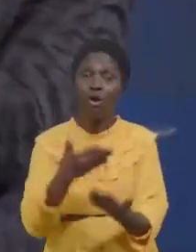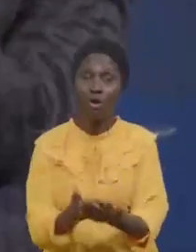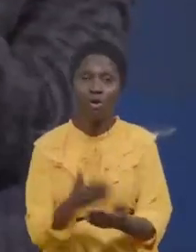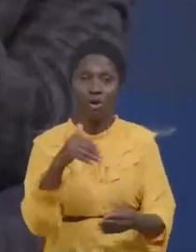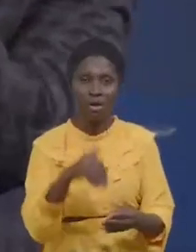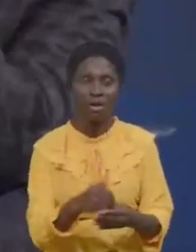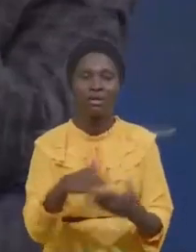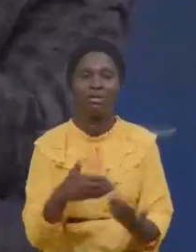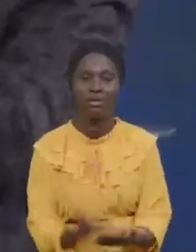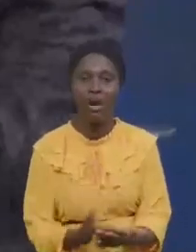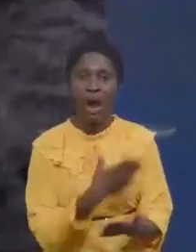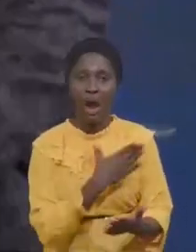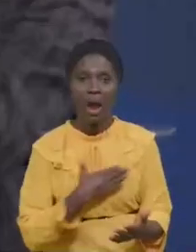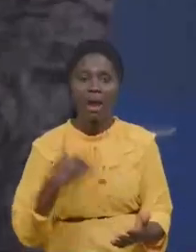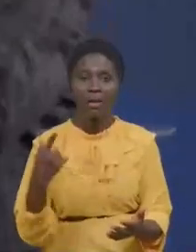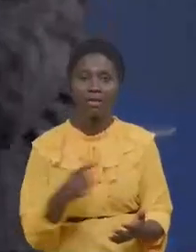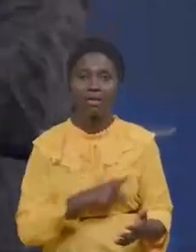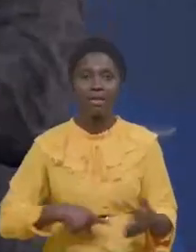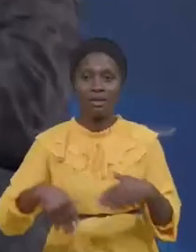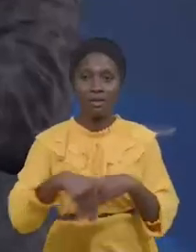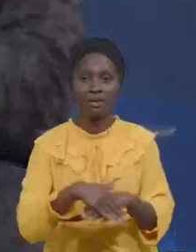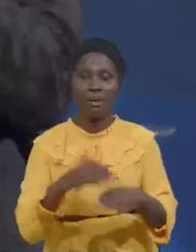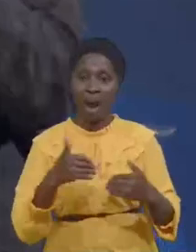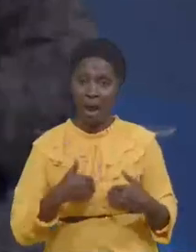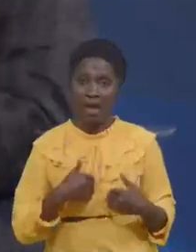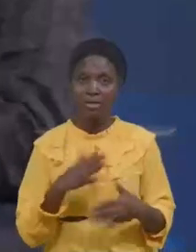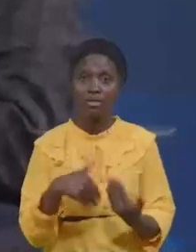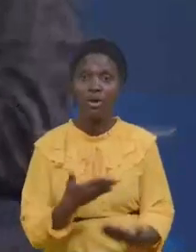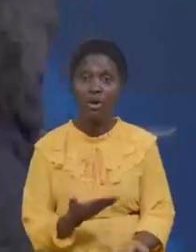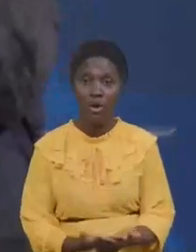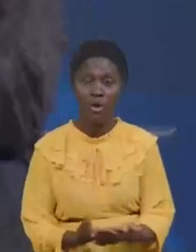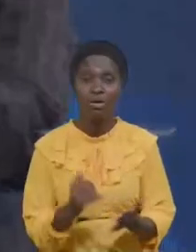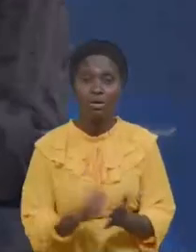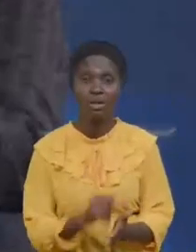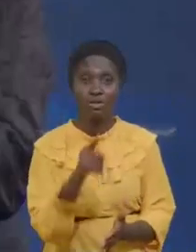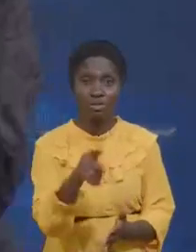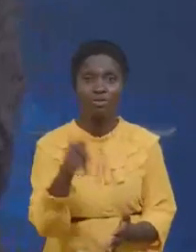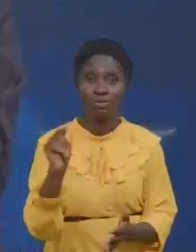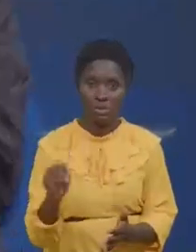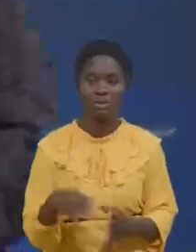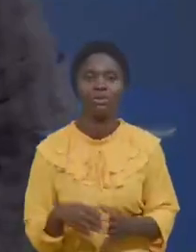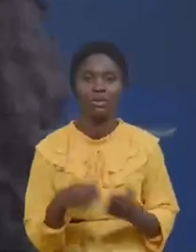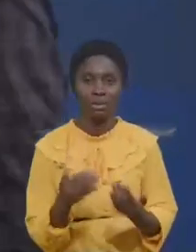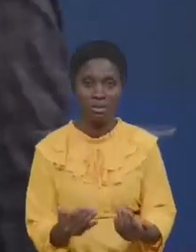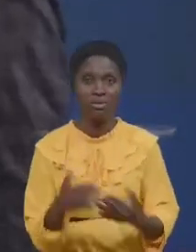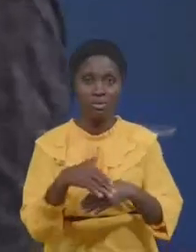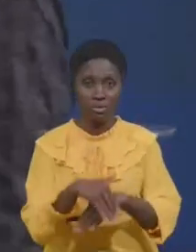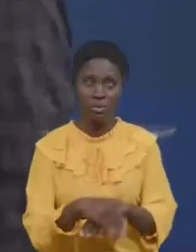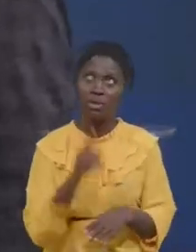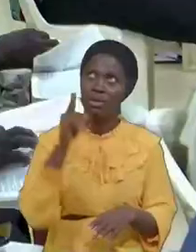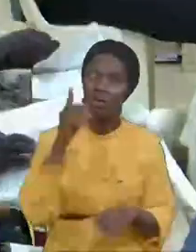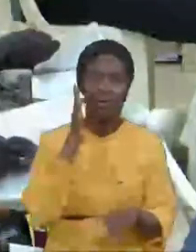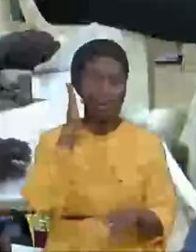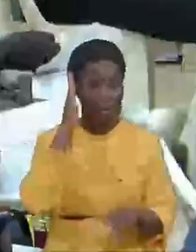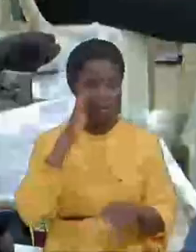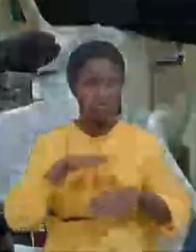le suprême et le royaume a tout ce dont vous aurez besoin ce soir. Il vous